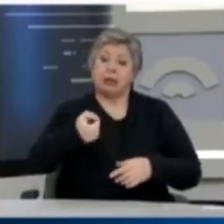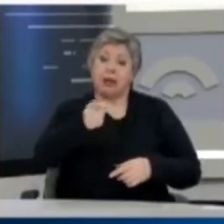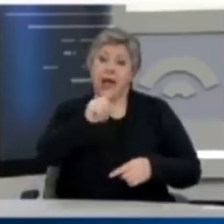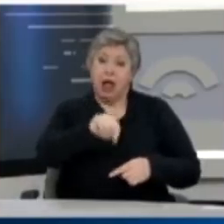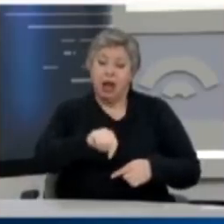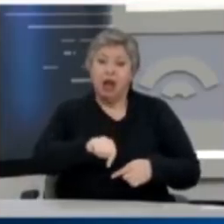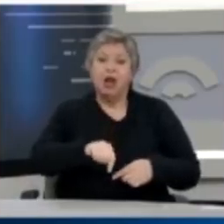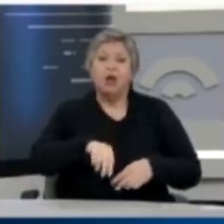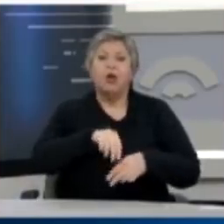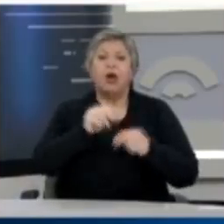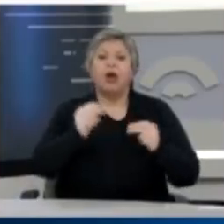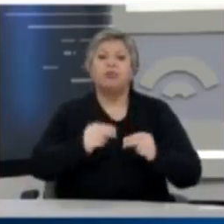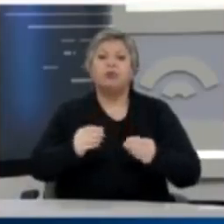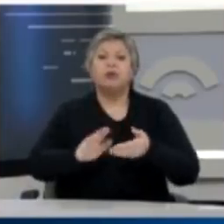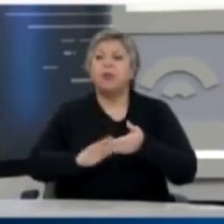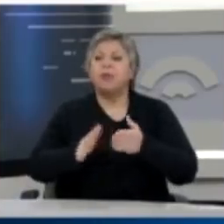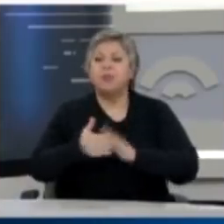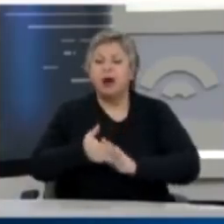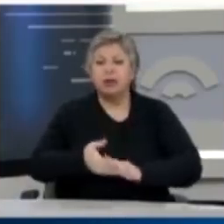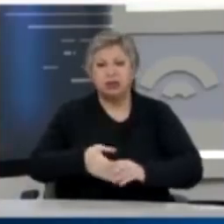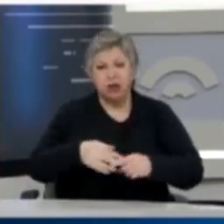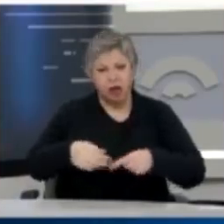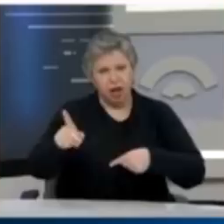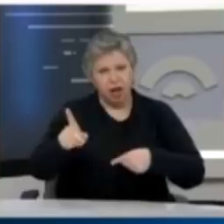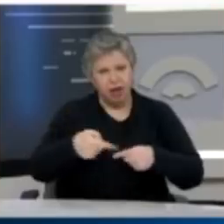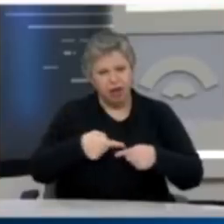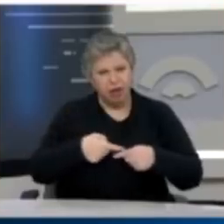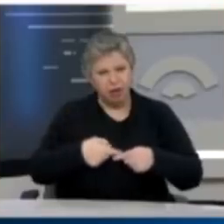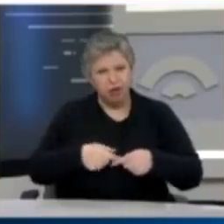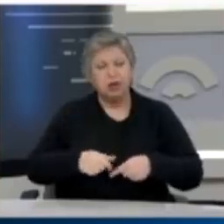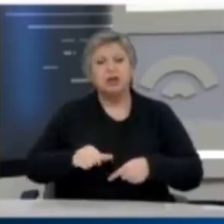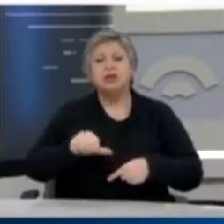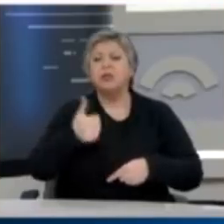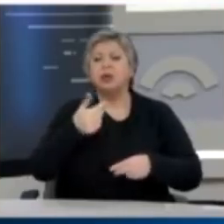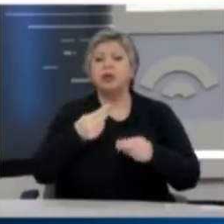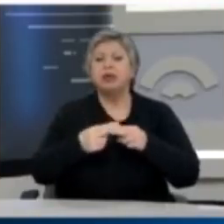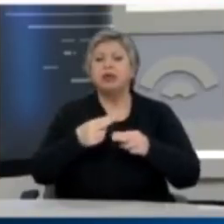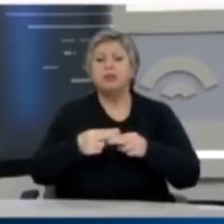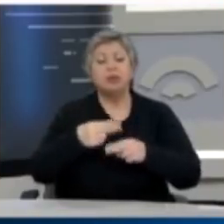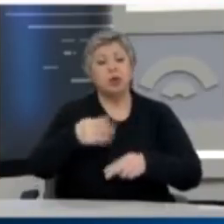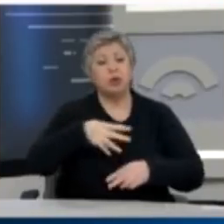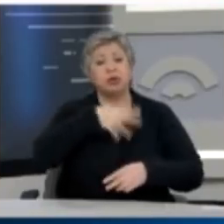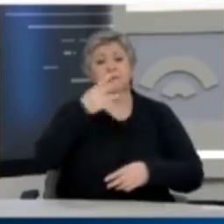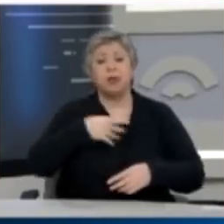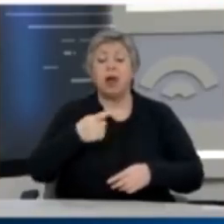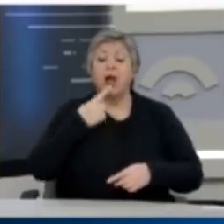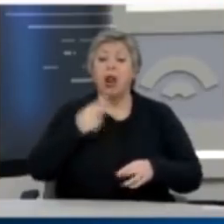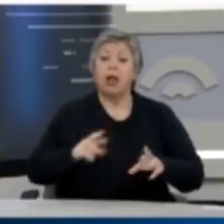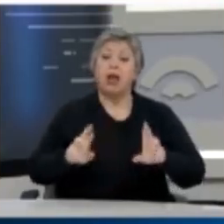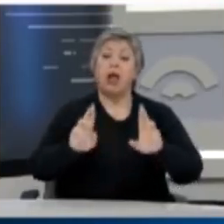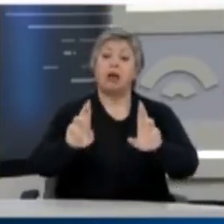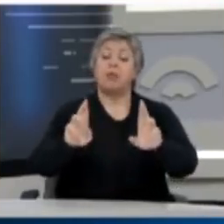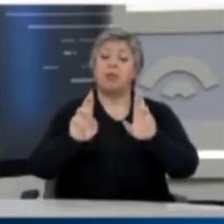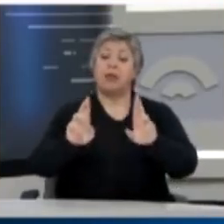χρόνια τώρα, με πρώτους και καλύτερους εσάς κύριοι του ΣΥΡΙΖΑ, που πήρατε την ελπίδα του λαού και την